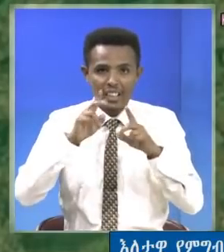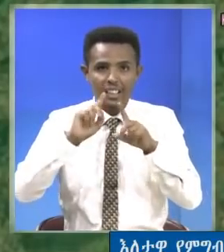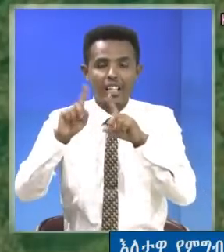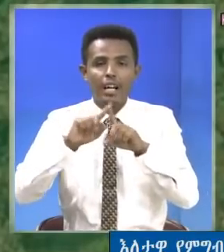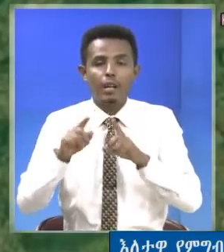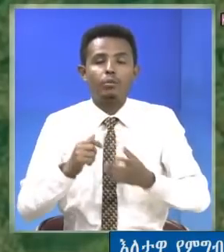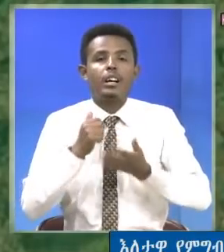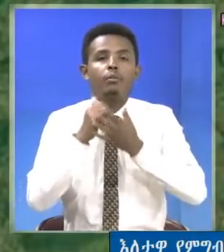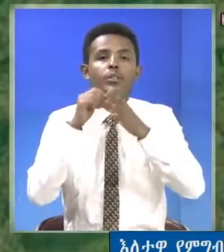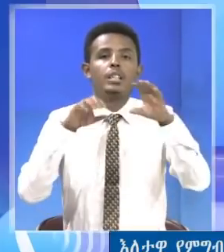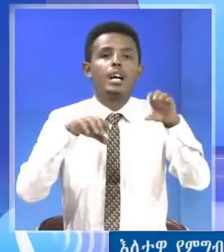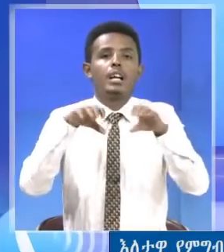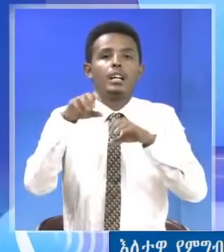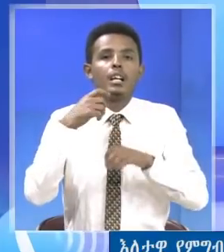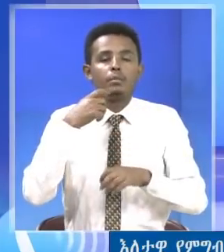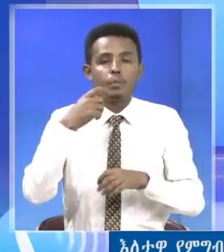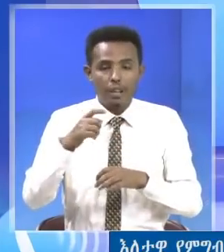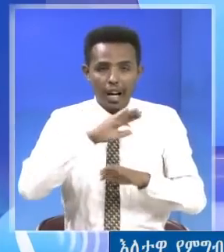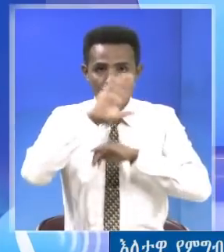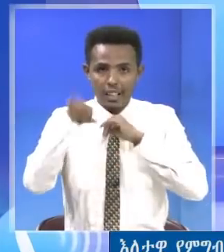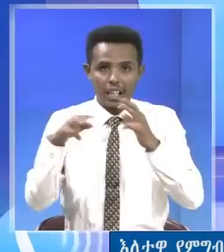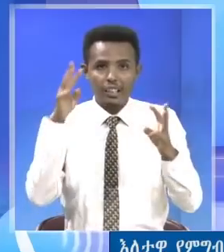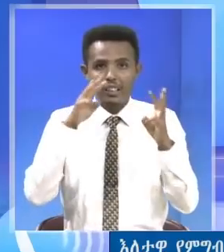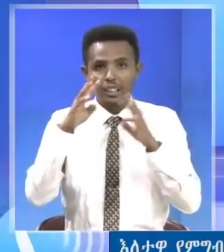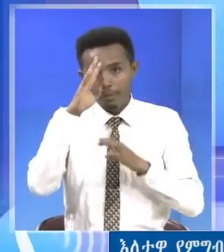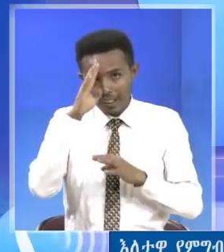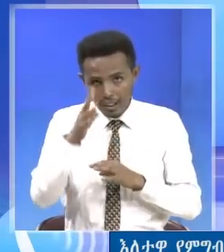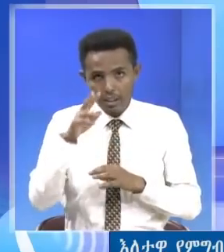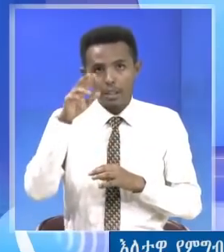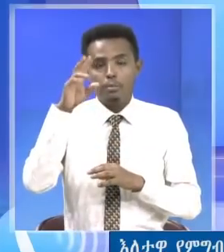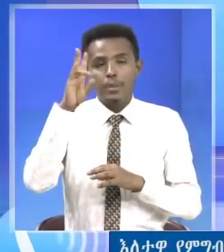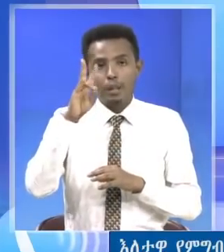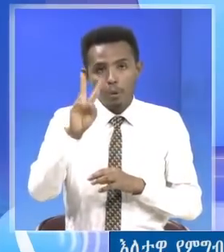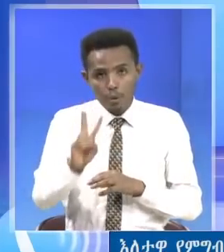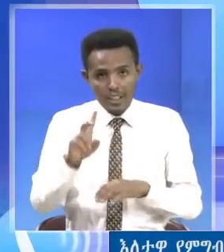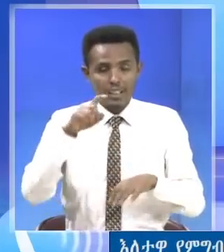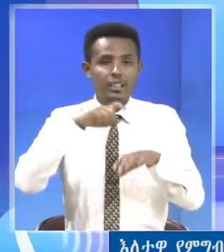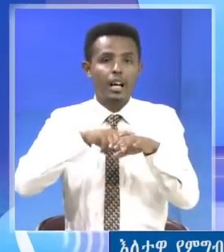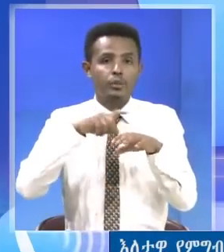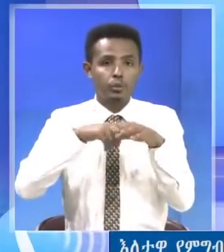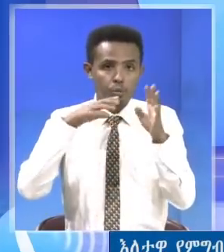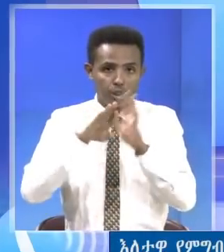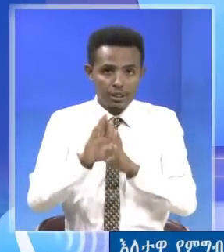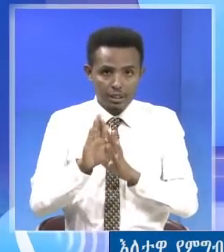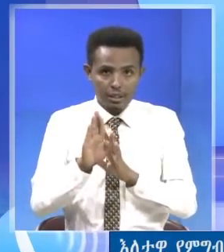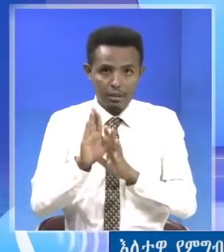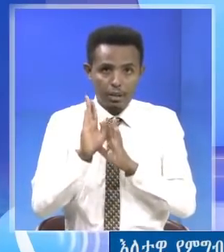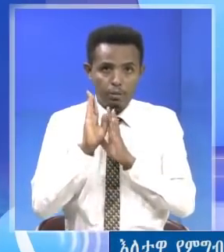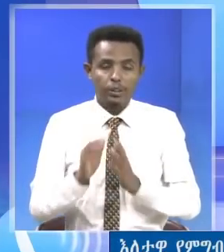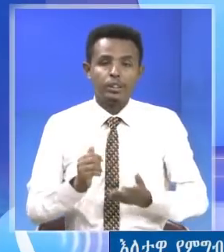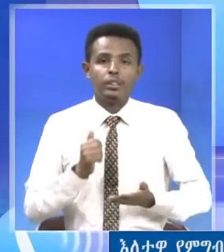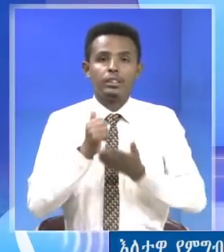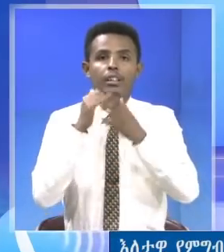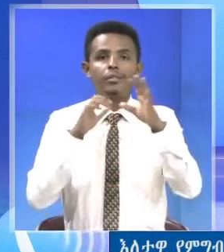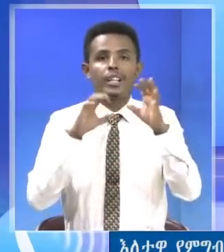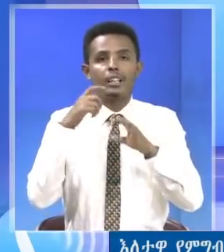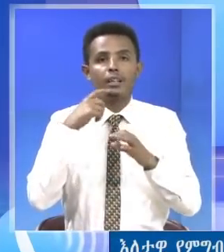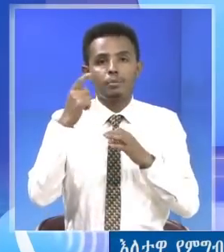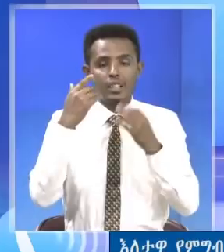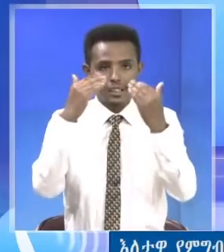ድጋፎችን እናደርጋለንም ብለዋል። አጠቃላይ ችግር በተከሰተ በ72 ሰዓት ውስጥ ምላሽ እንሰጣለን የሚል ነው እንግዲህ ያለን ስታንዳርድ። ስለዚህ እስካሁን